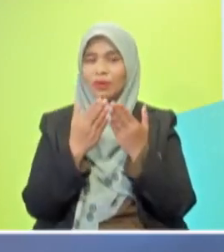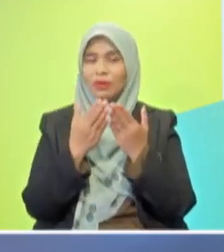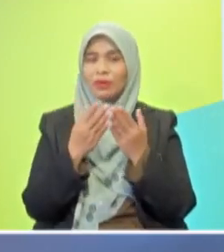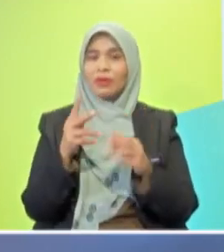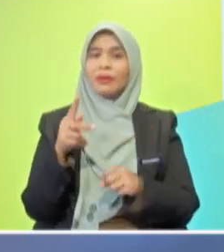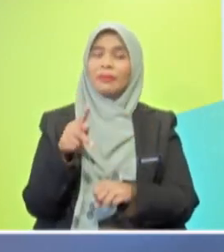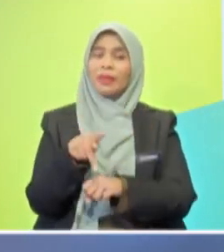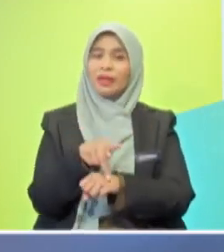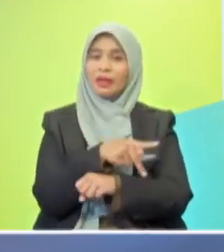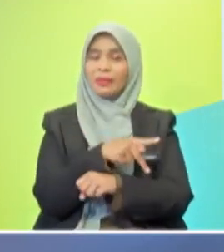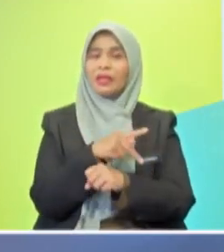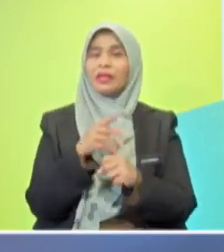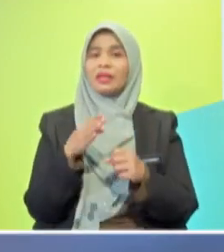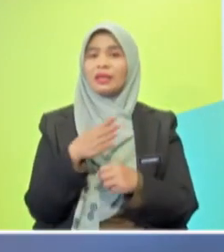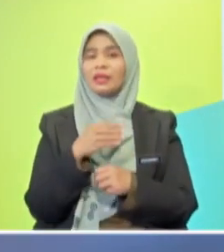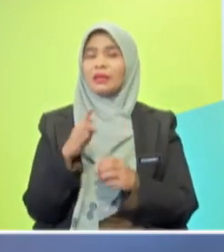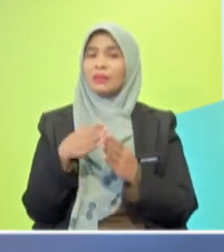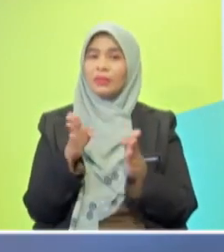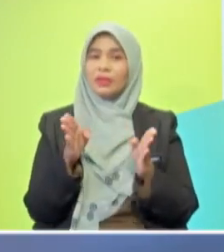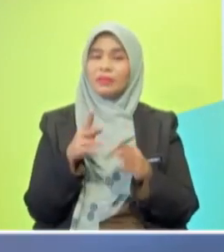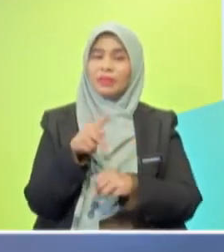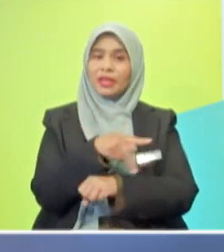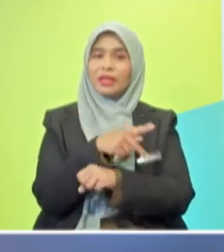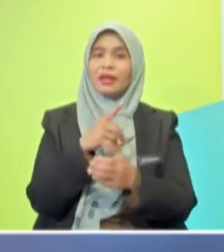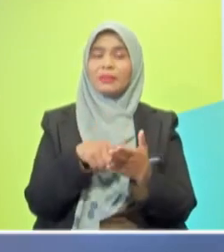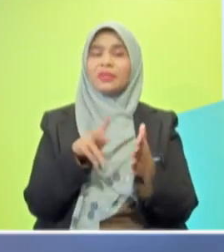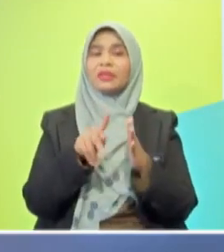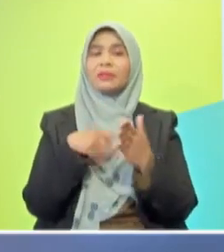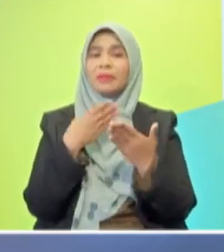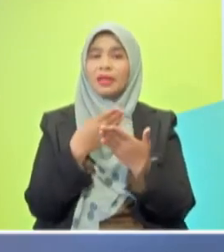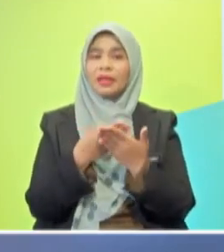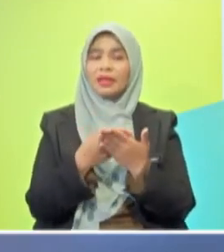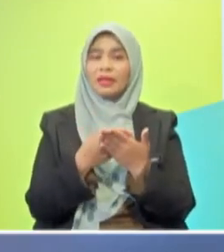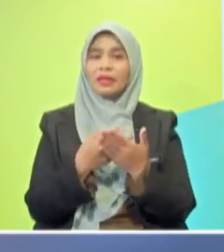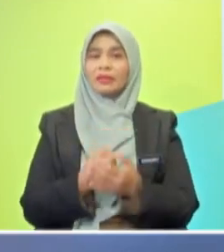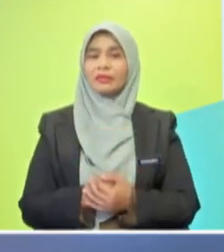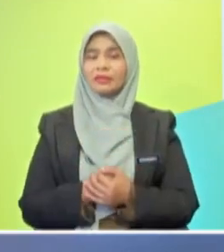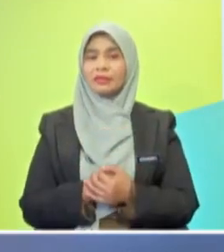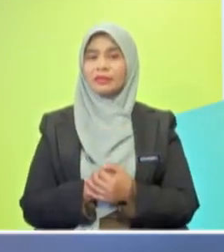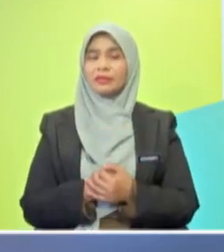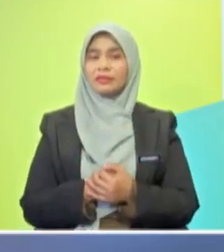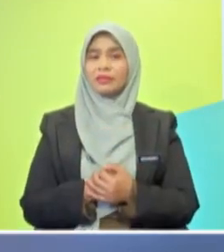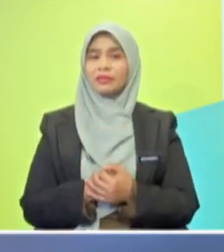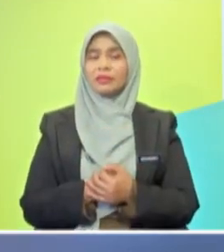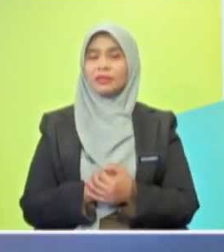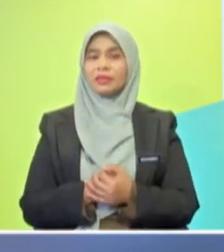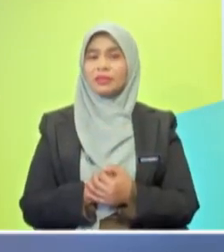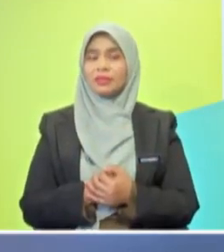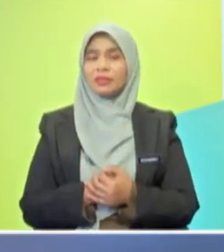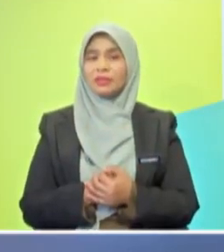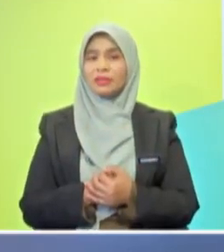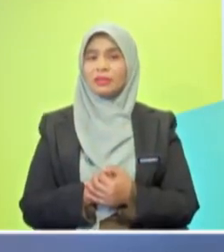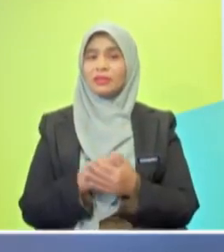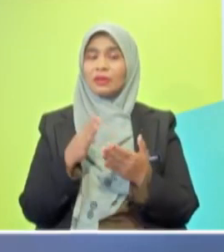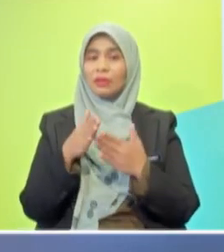memakai pakaian dan membuka pakaian dan apa hikmahnya, ciri-ciri pakaian yang menepati syarak dan apa hikmahnya.